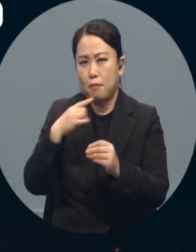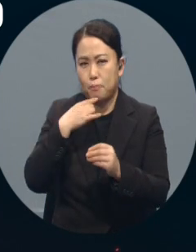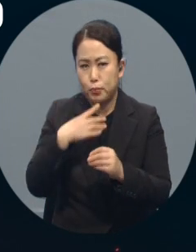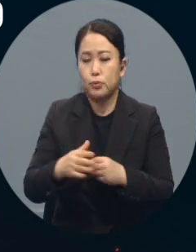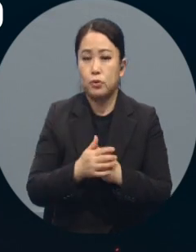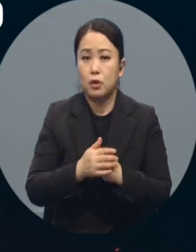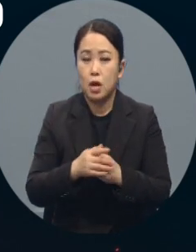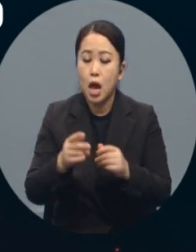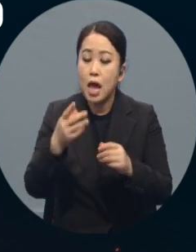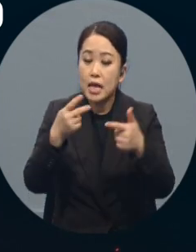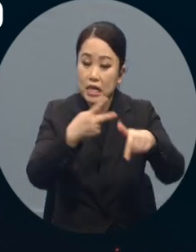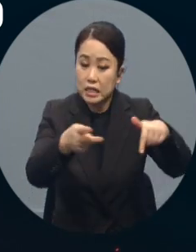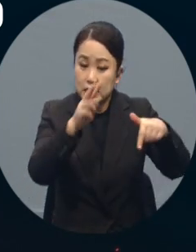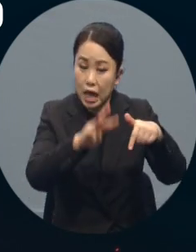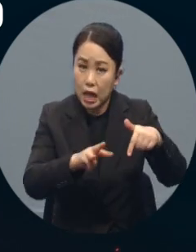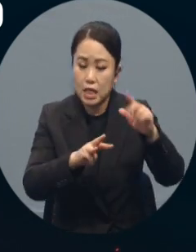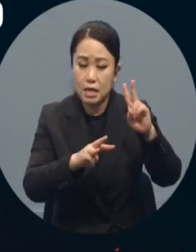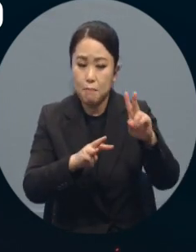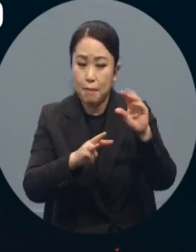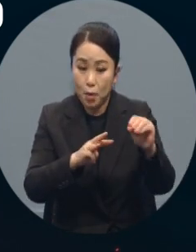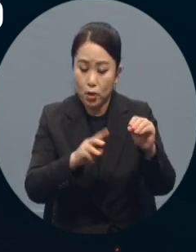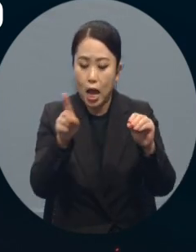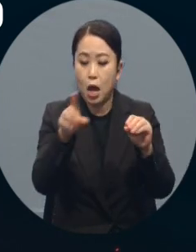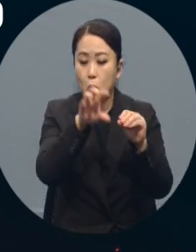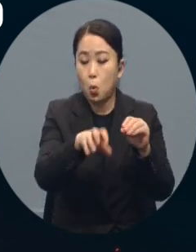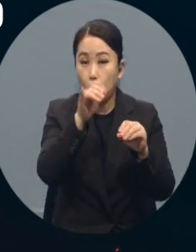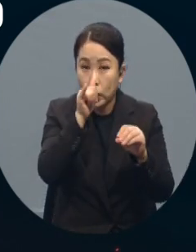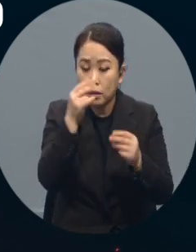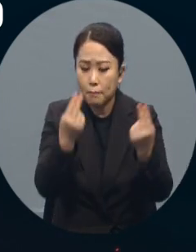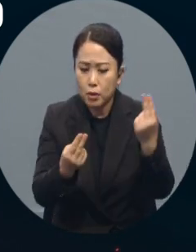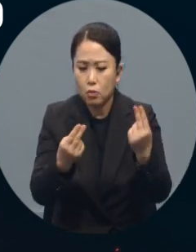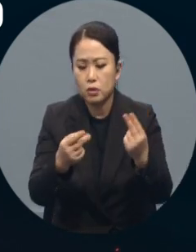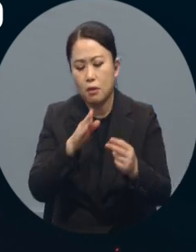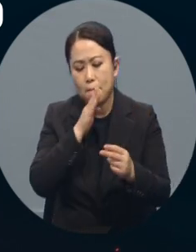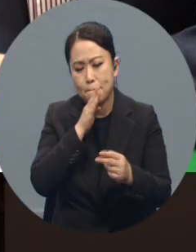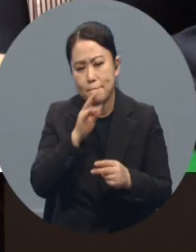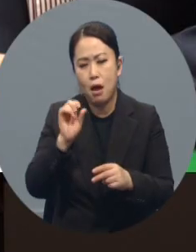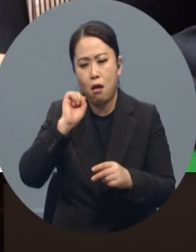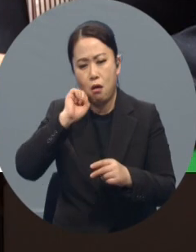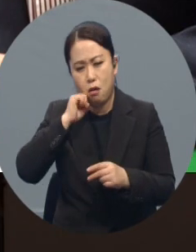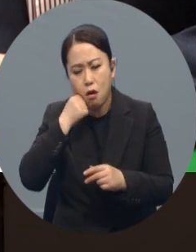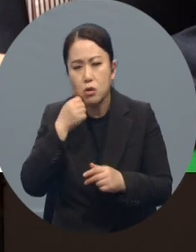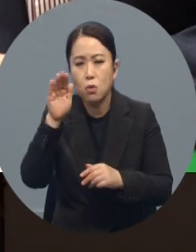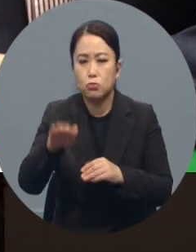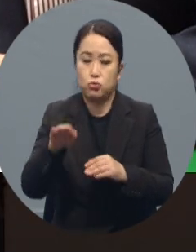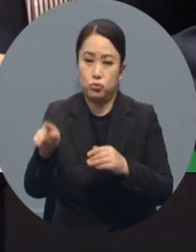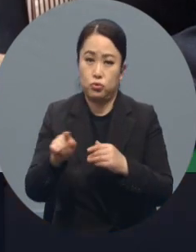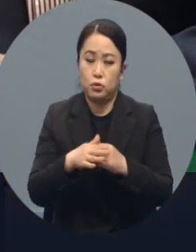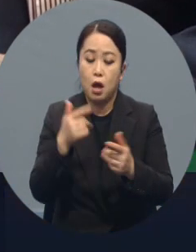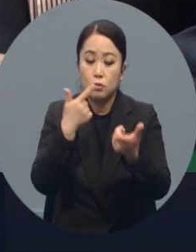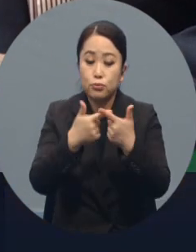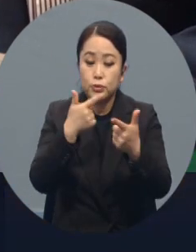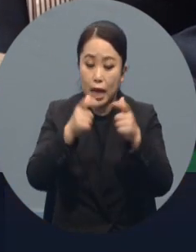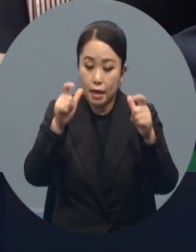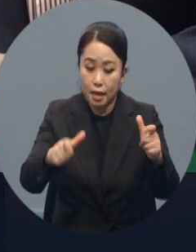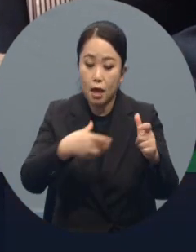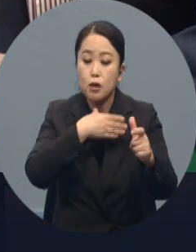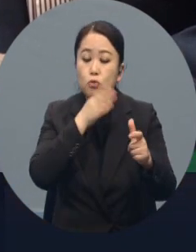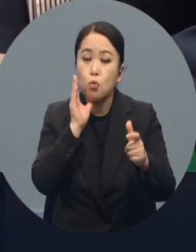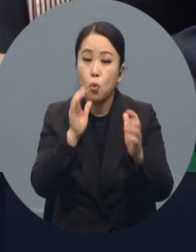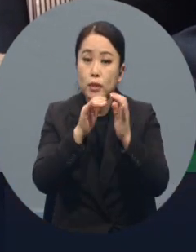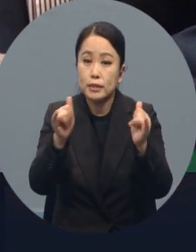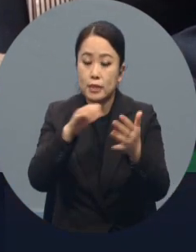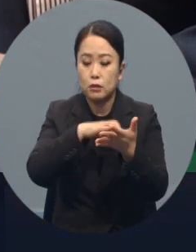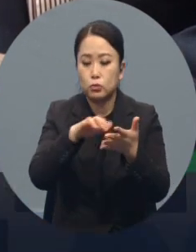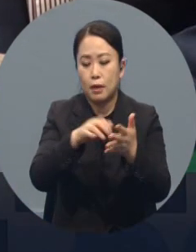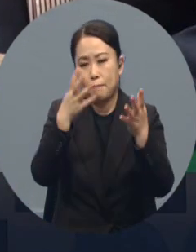한 곳인 인천 등과 비교하면 매우 열악한 수준입니다 부산의 노인인과 많기 때문에 이런